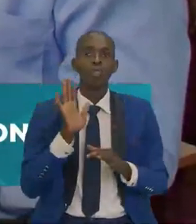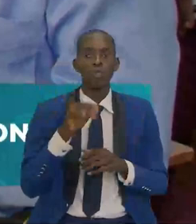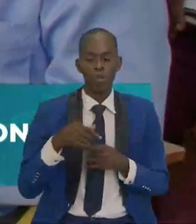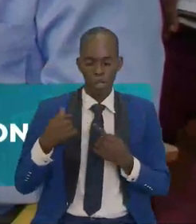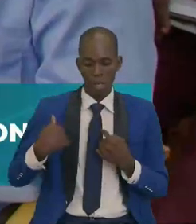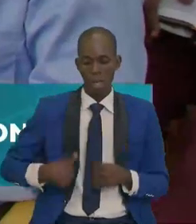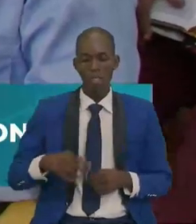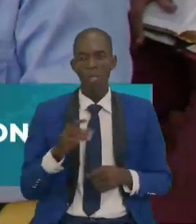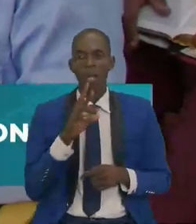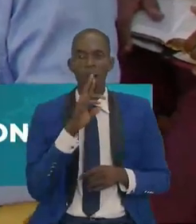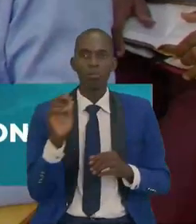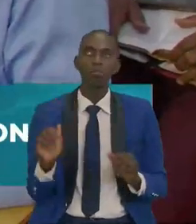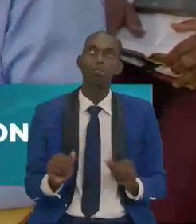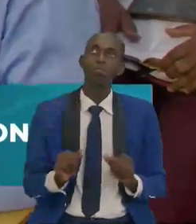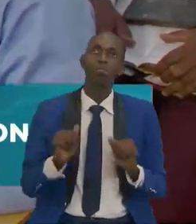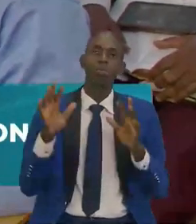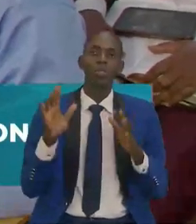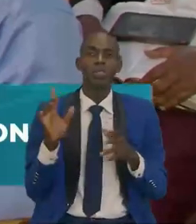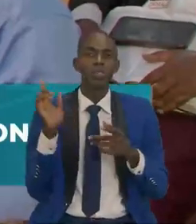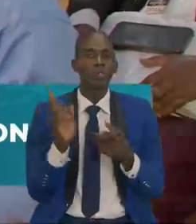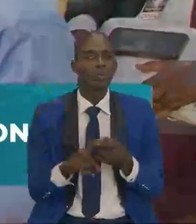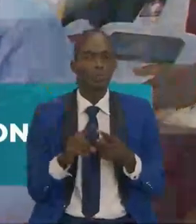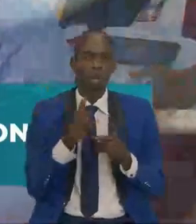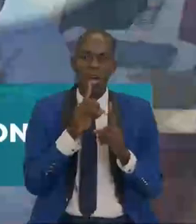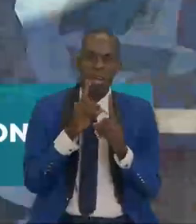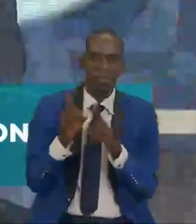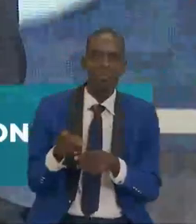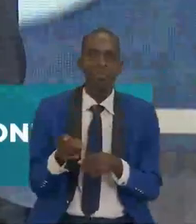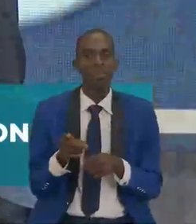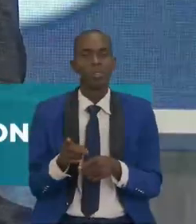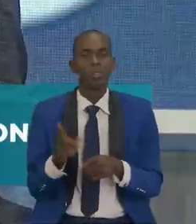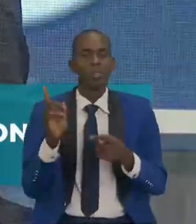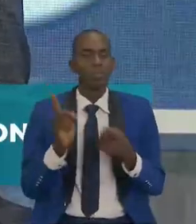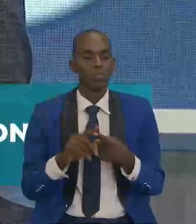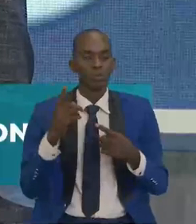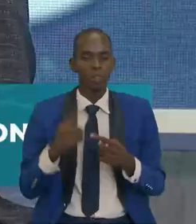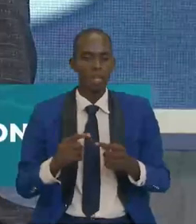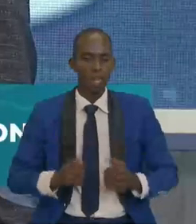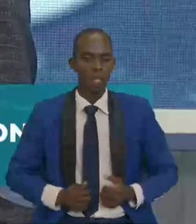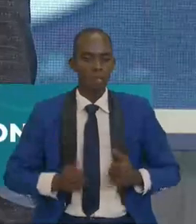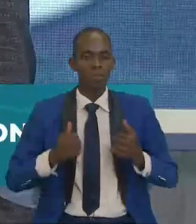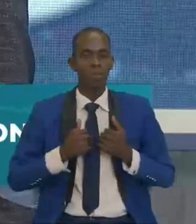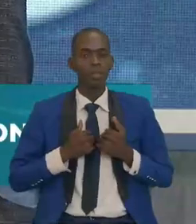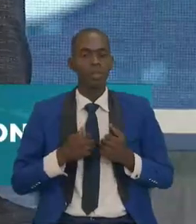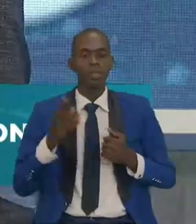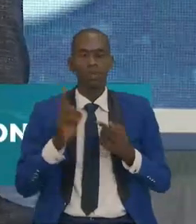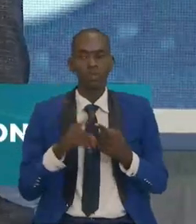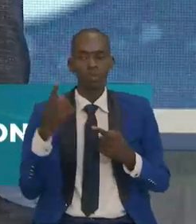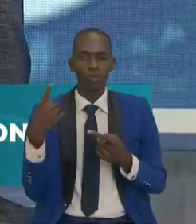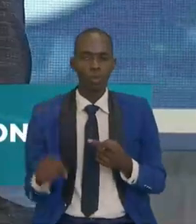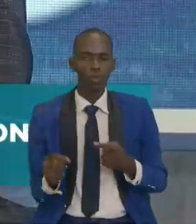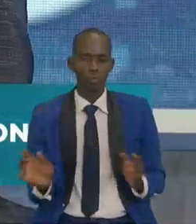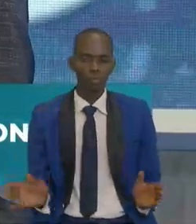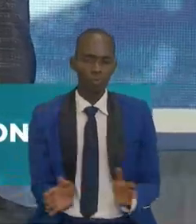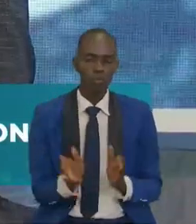Vos oreilles se sont engagées, vos cœurs se sont engagés à répondre